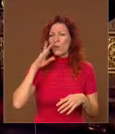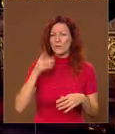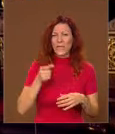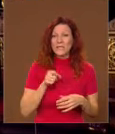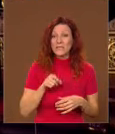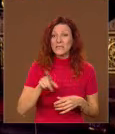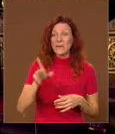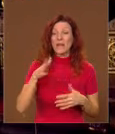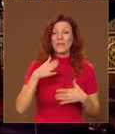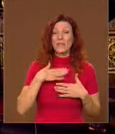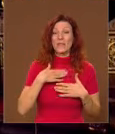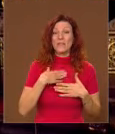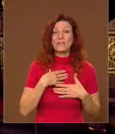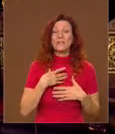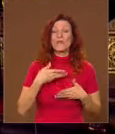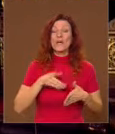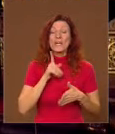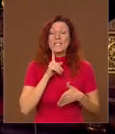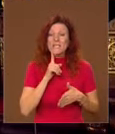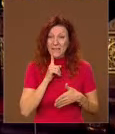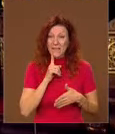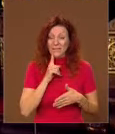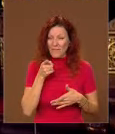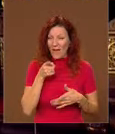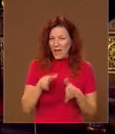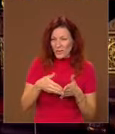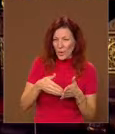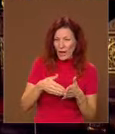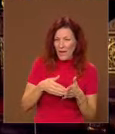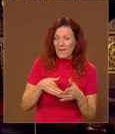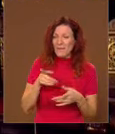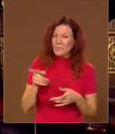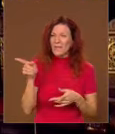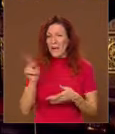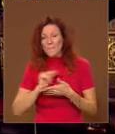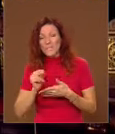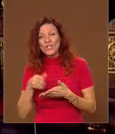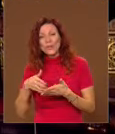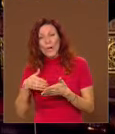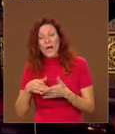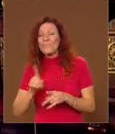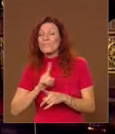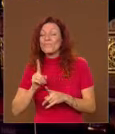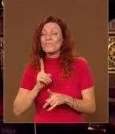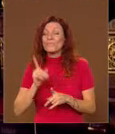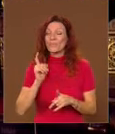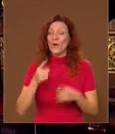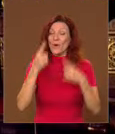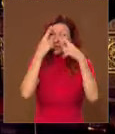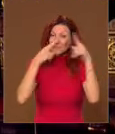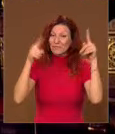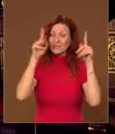син, в притчата на Христос е казано своя служител, но светите отци